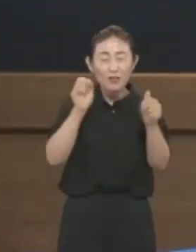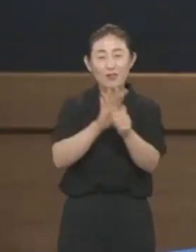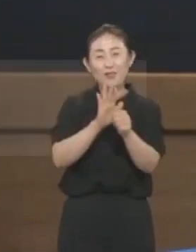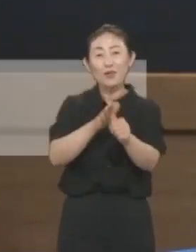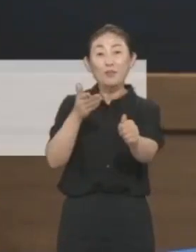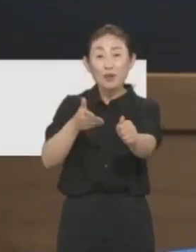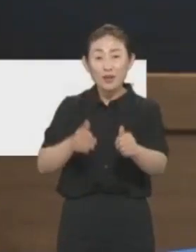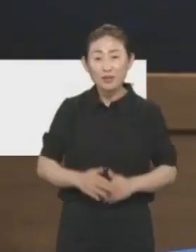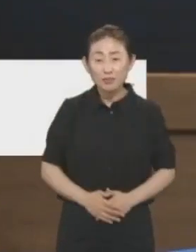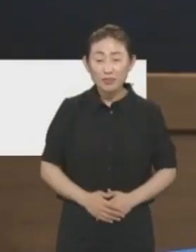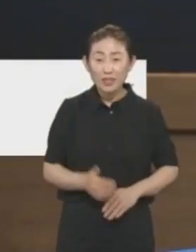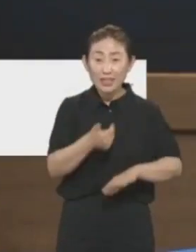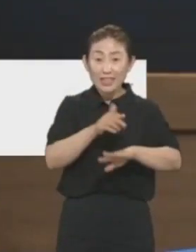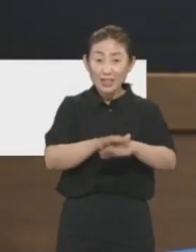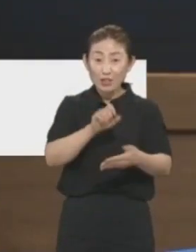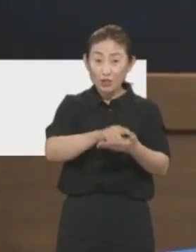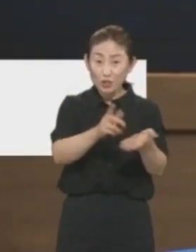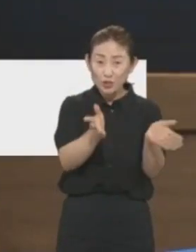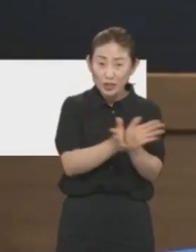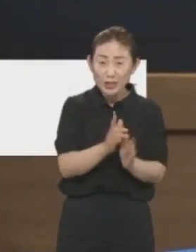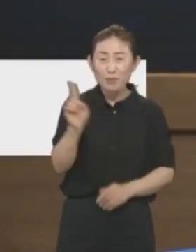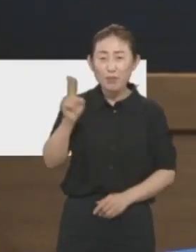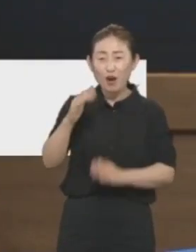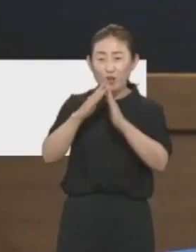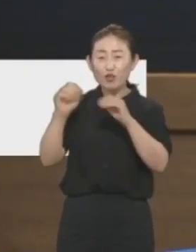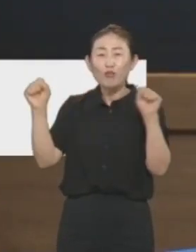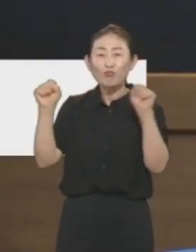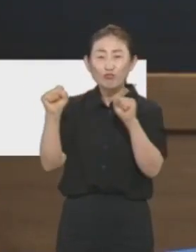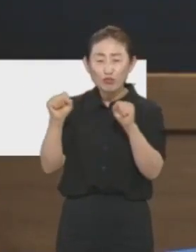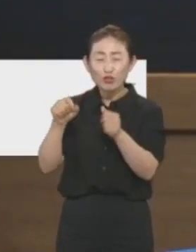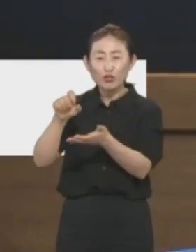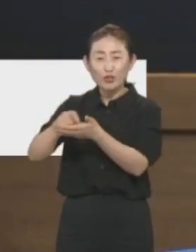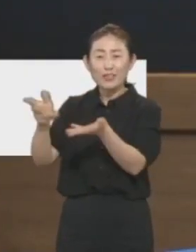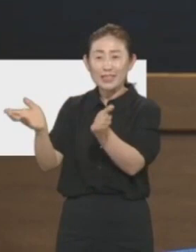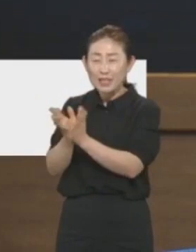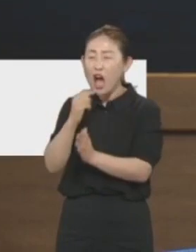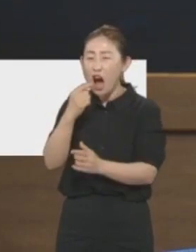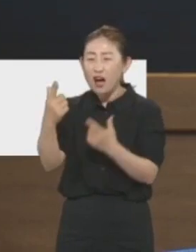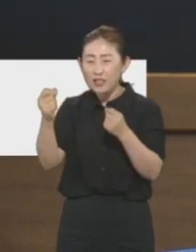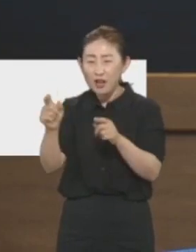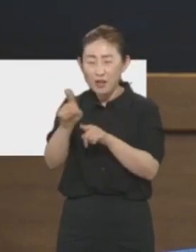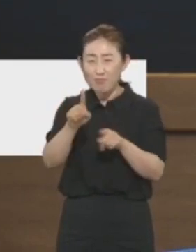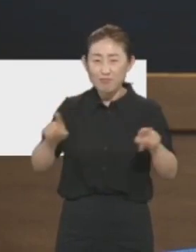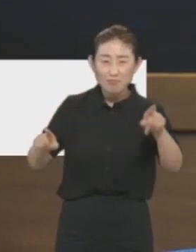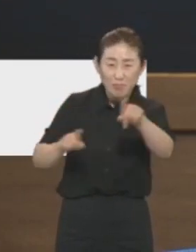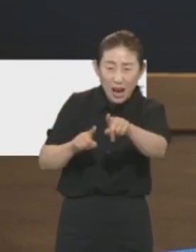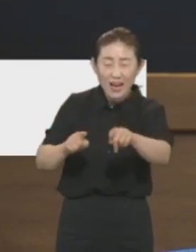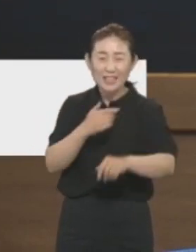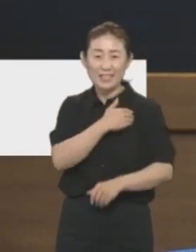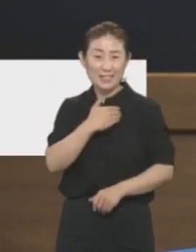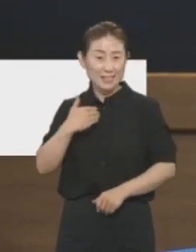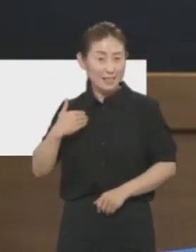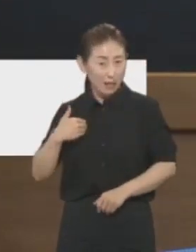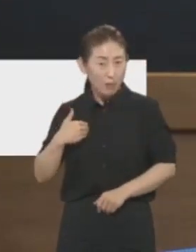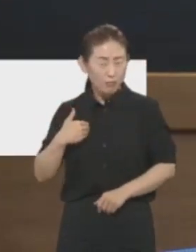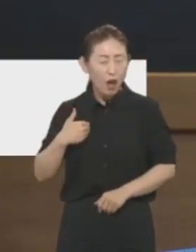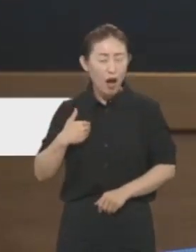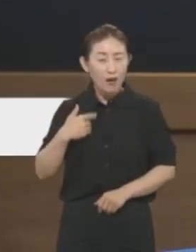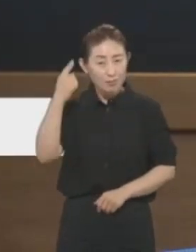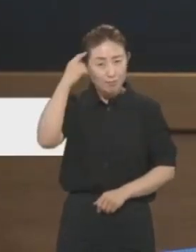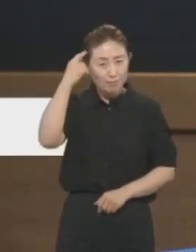길게 봤을 때 울산 전북처럼 K리그를 대표하는 구단이 될 수 있다라는 자신감이 제가 팬으로서